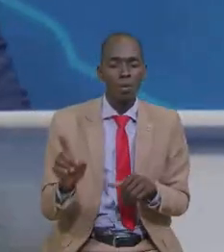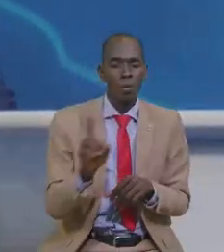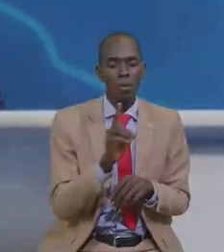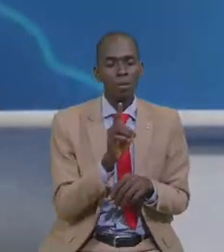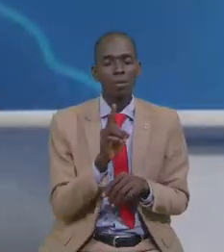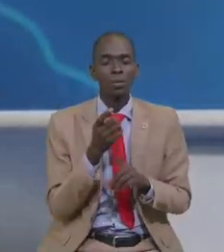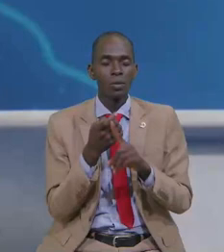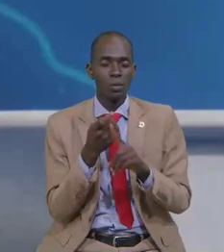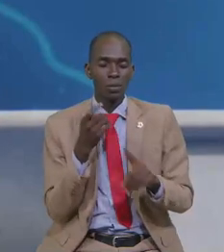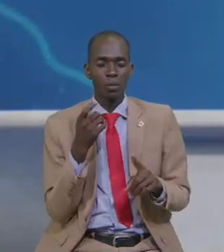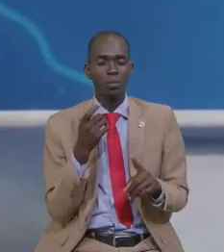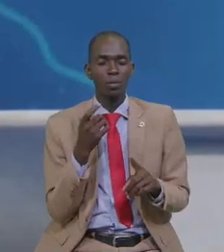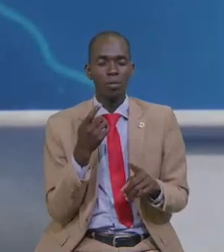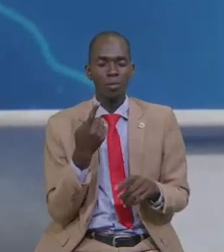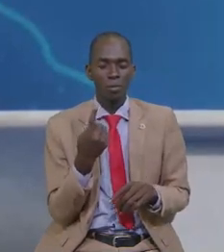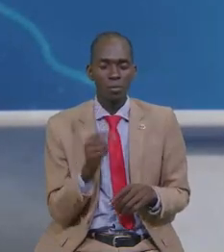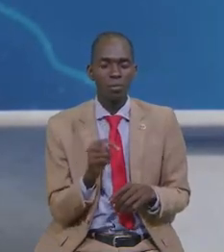Délivre tout le monde